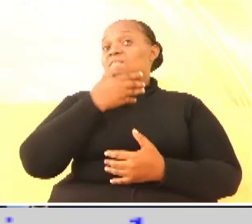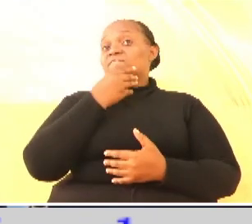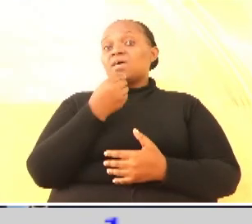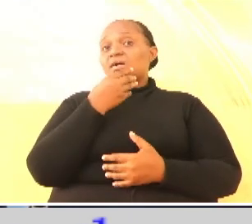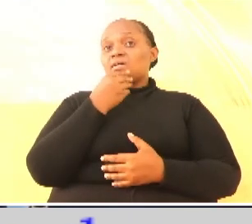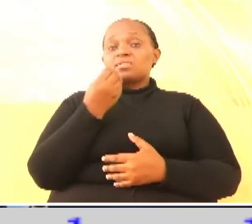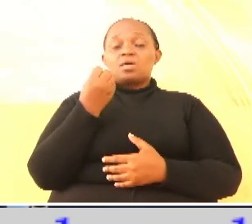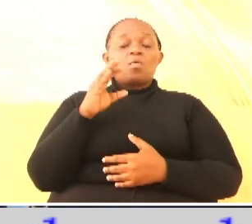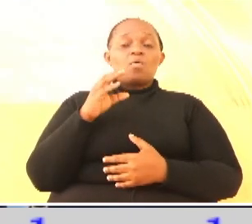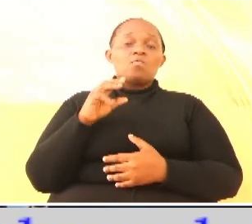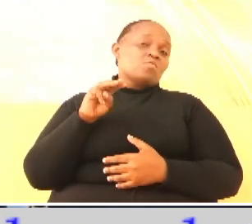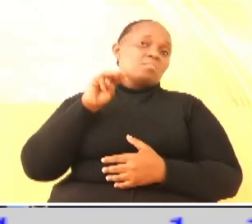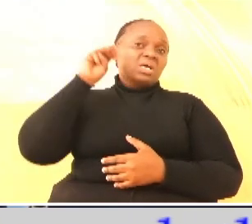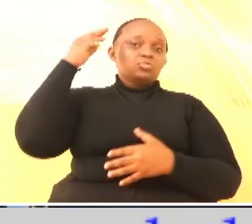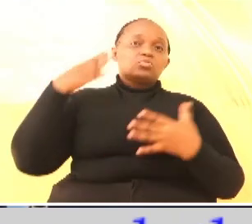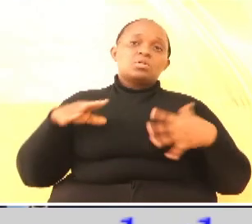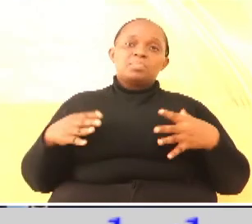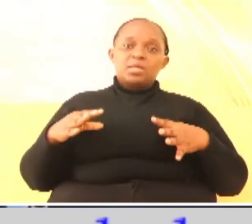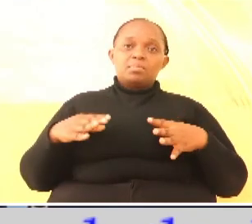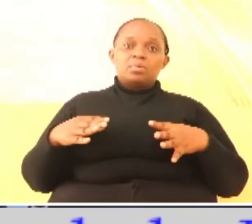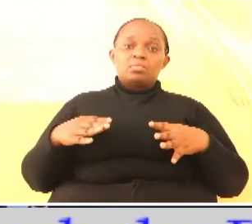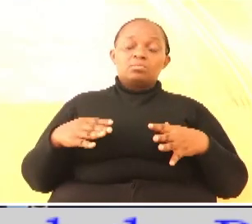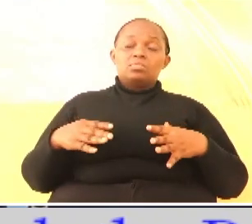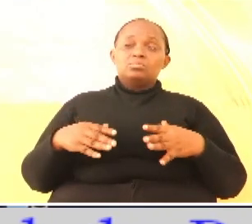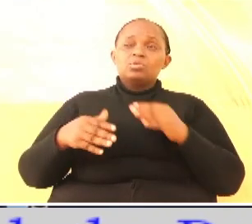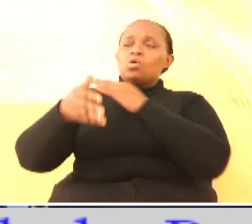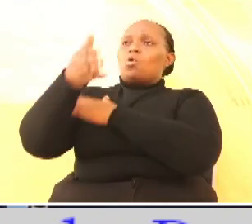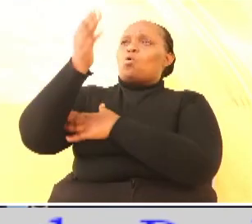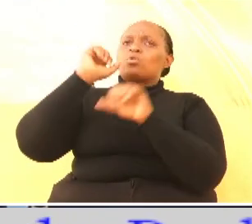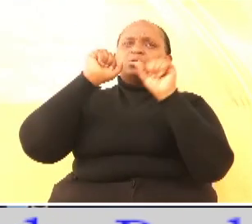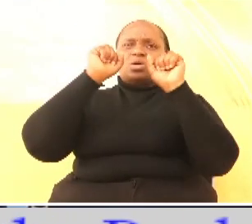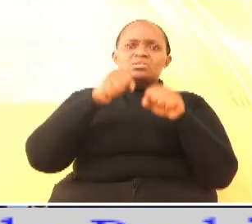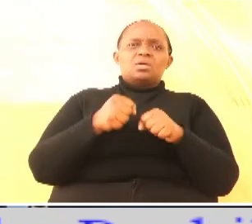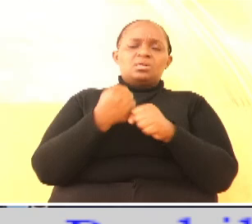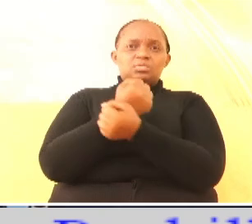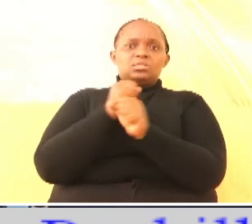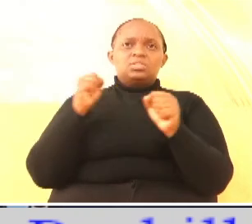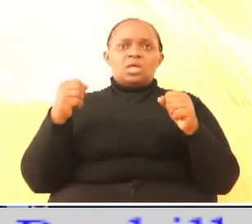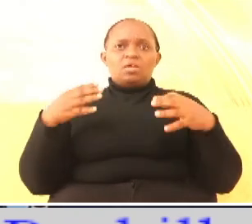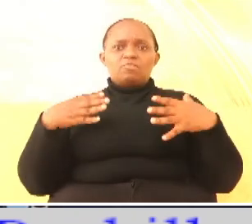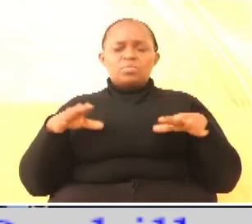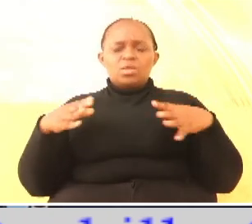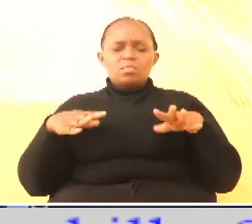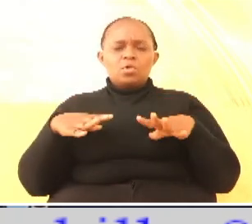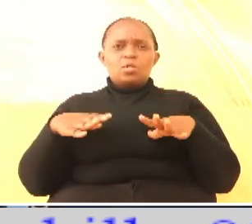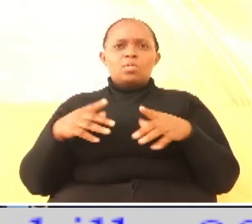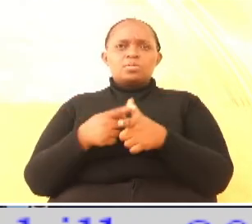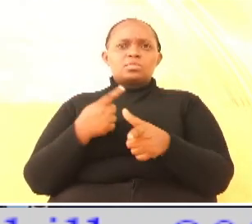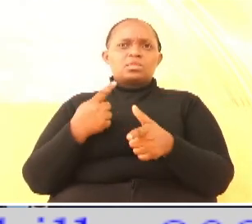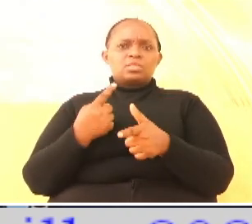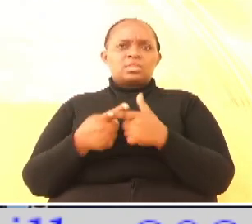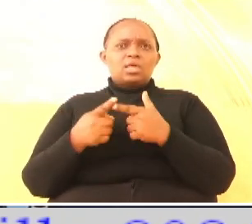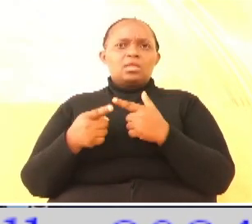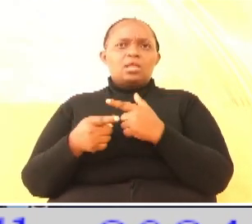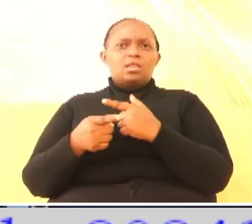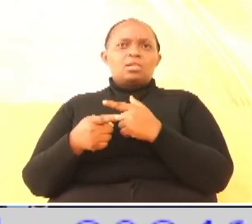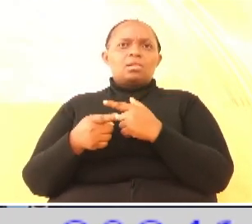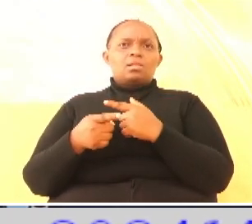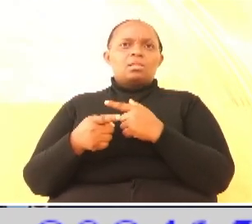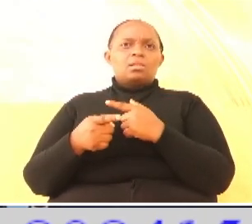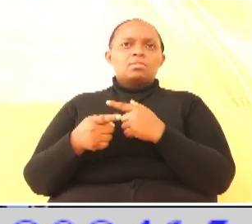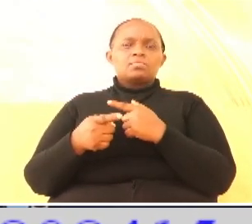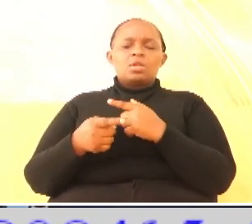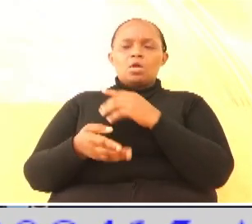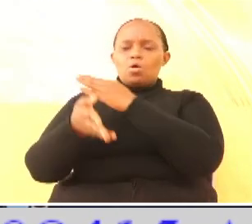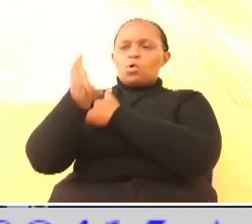hivyo huyo ni Mungu ambaye anaweza kuokoa kijana na kuenda pamoja naye na kumfikisha